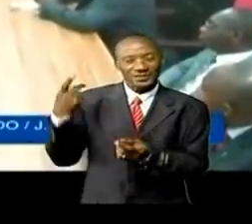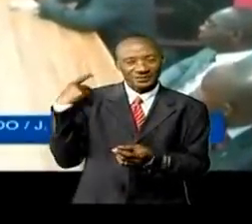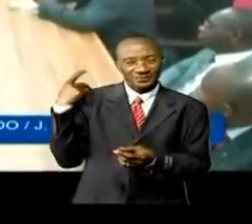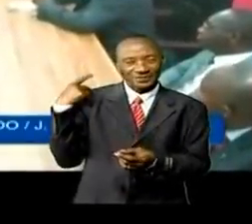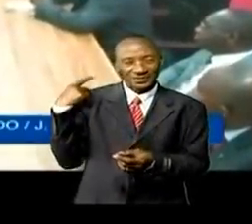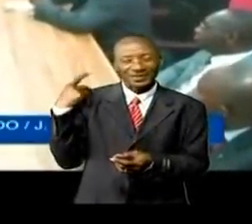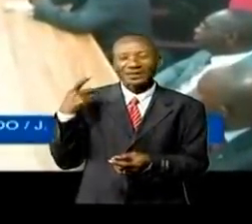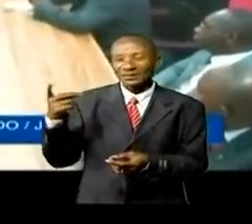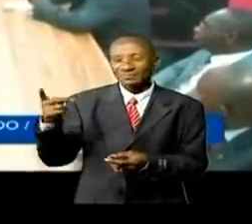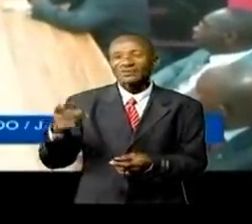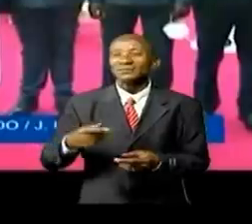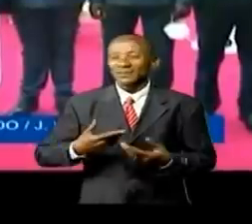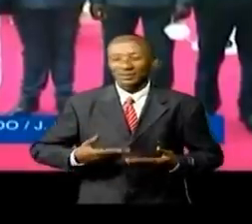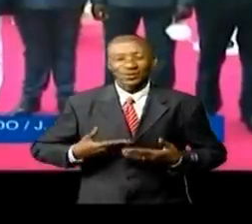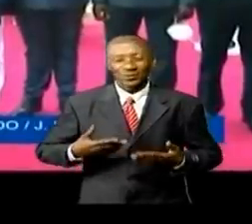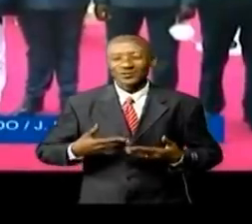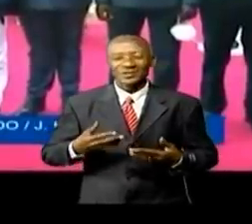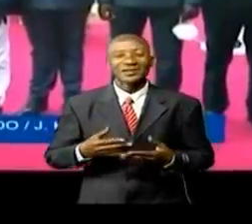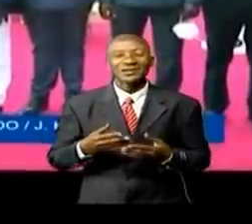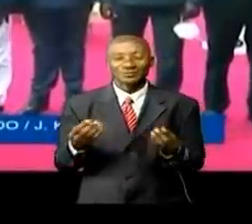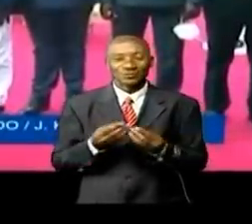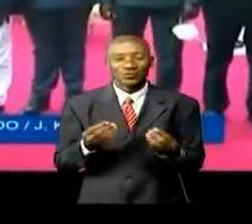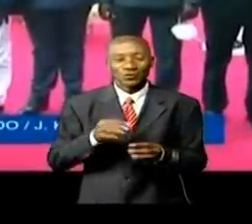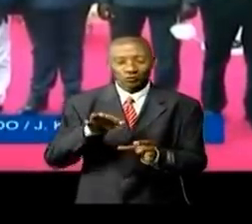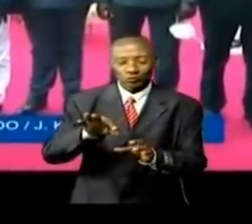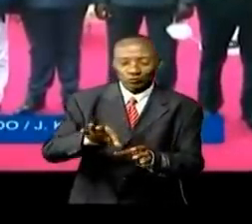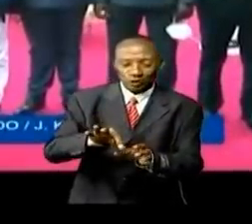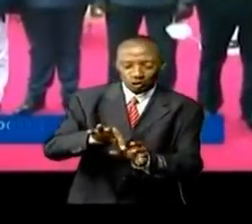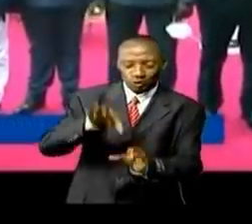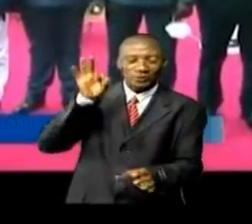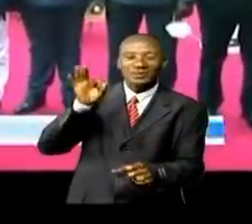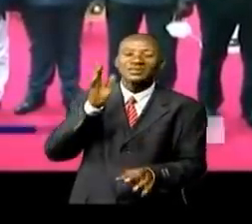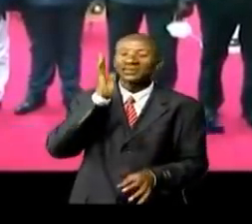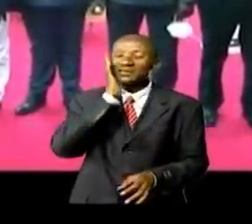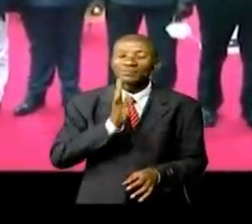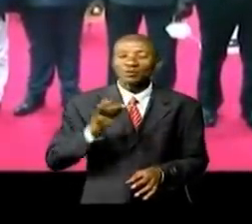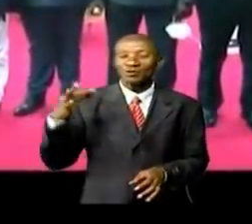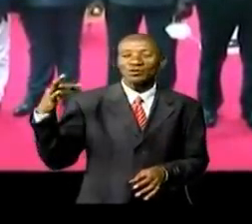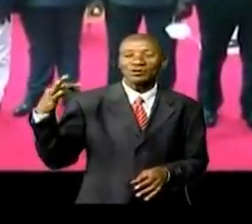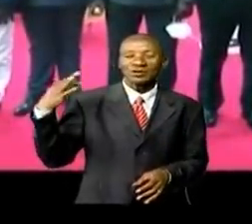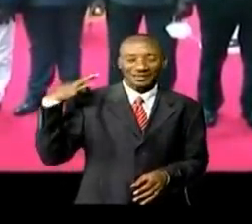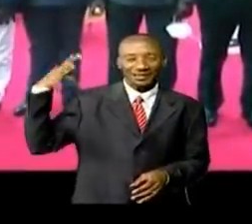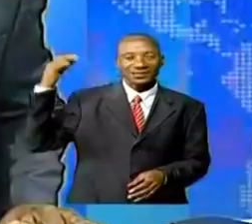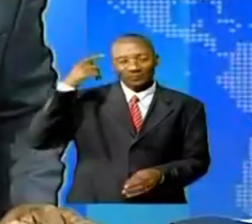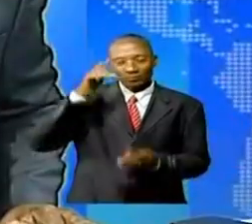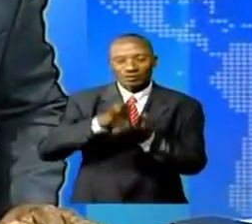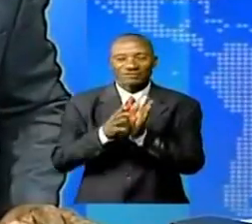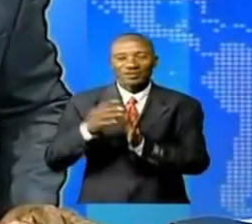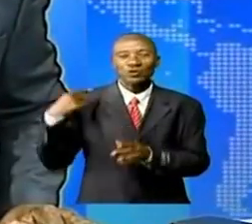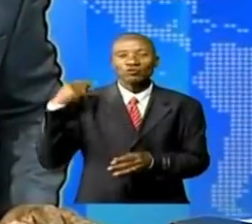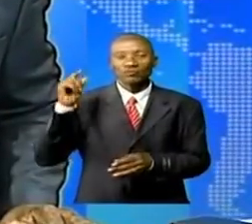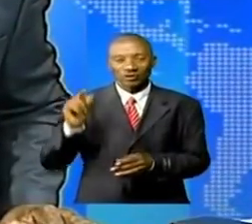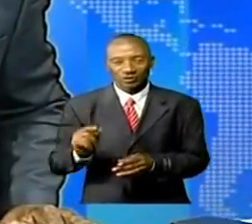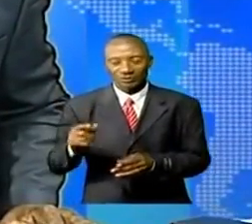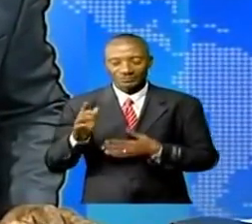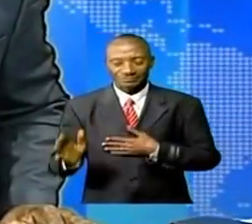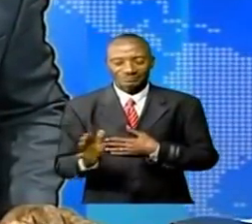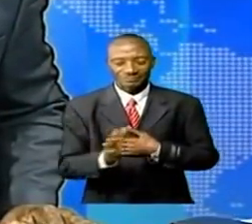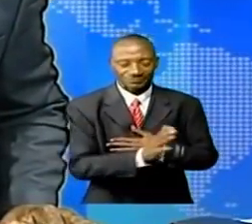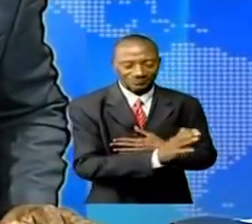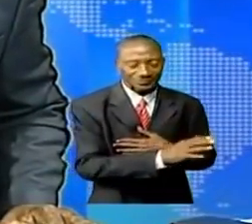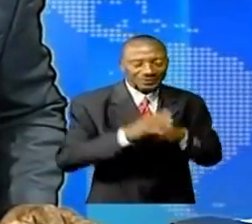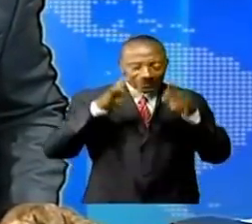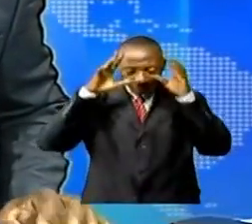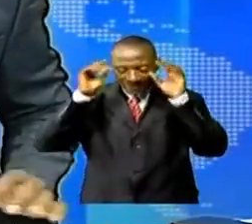ferme assurance sur le bon choix des candidats au poste de gouverneur dans leur juridiction. Et le président du Sénat,